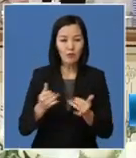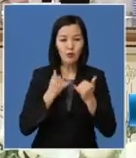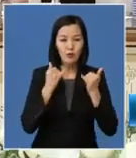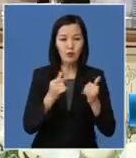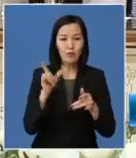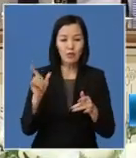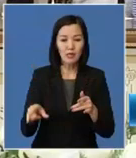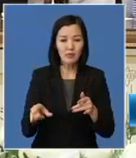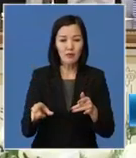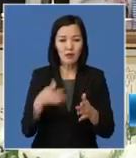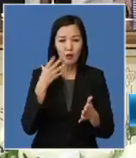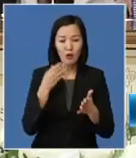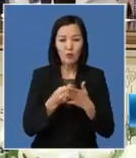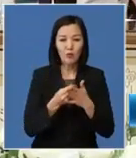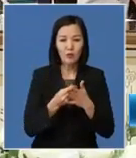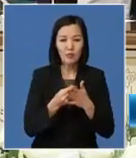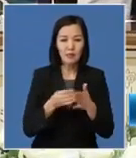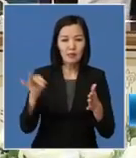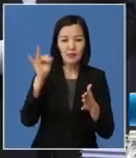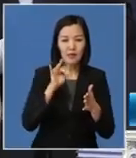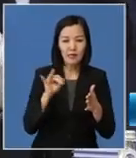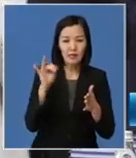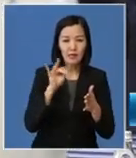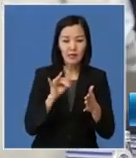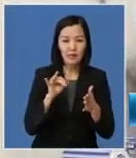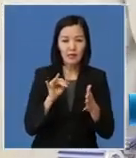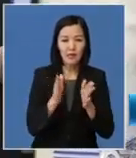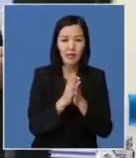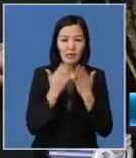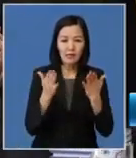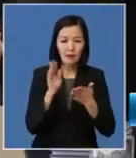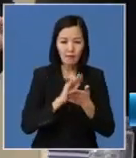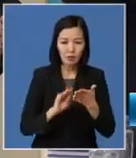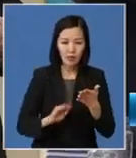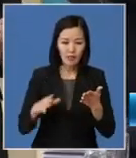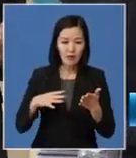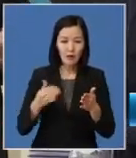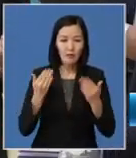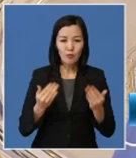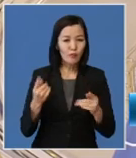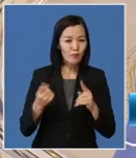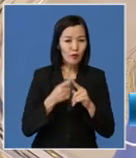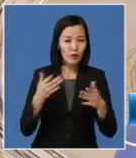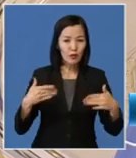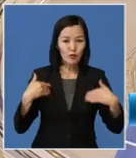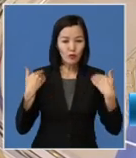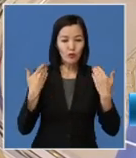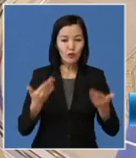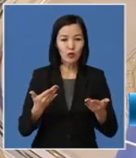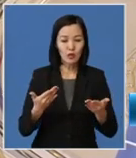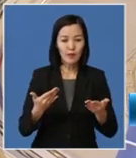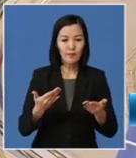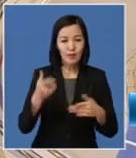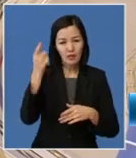жылына өз шашуы бар. Тарих тағылым өнеге атты кітап жазыпты. Бүгін тұсауы кесілді. Тағылымдық тәлімдік